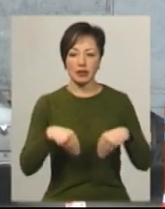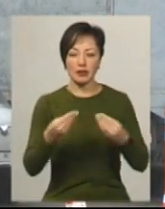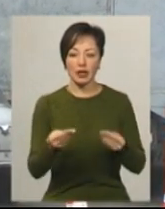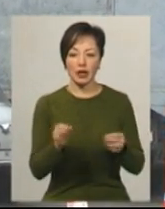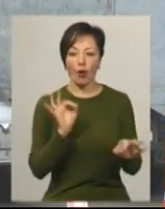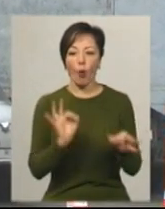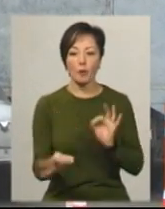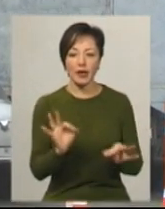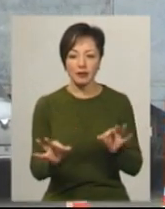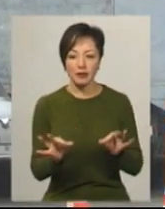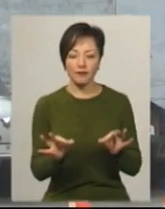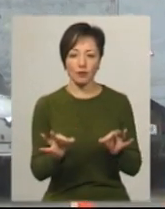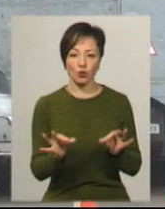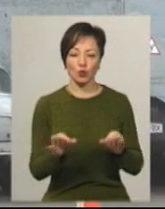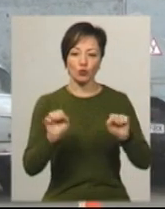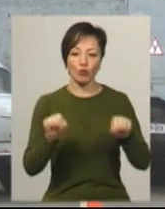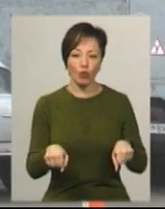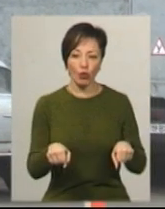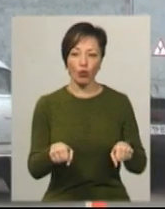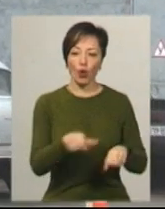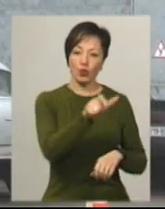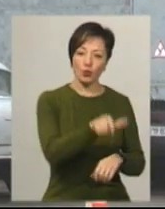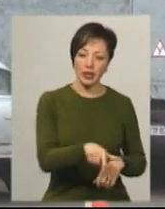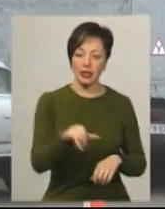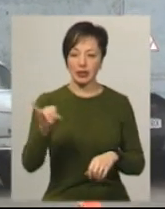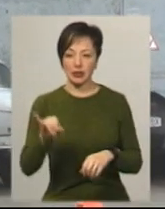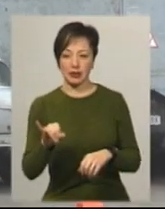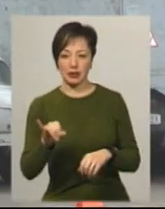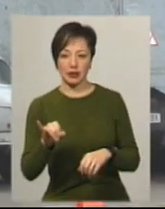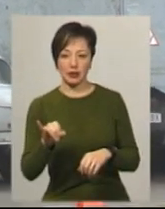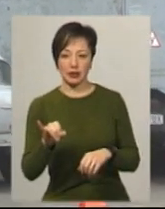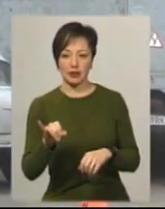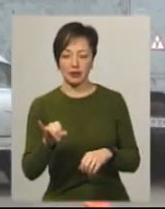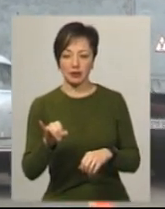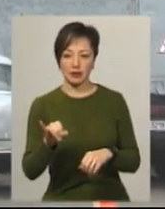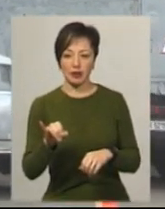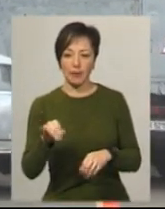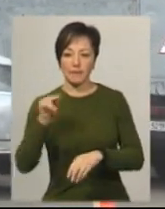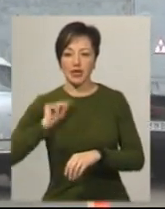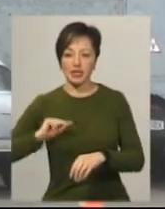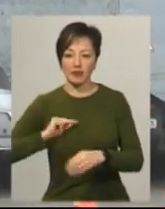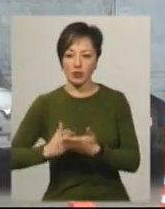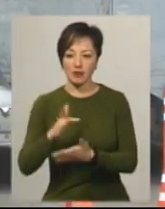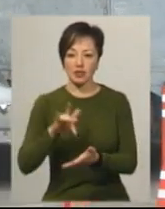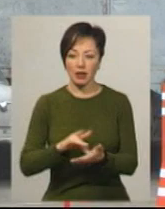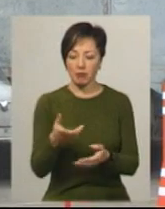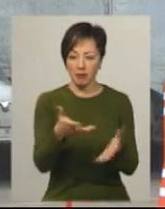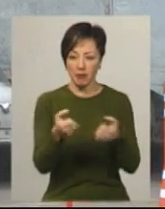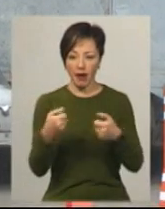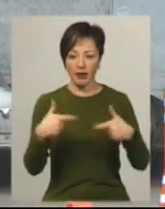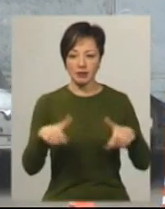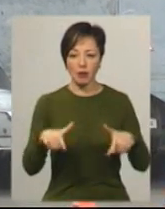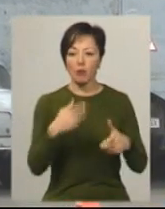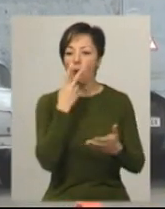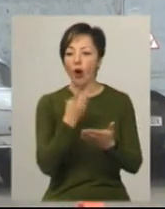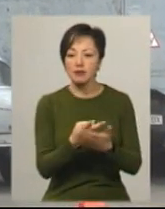об'єктивно змогу як абітурієнту, так і працівнику сервісного центру, який приймає іспит,